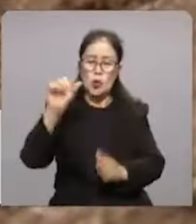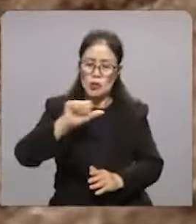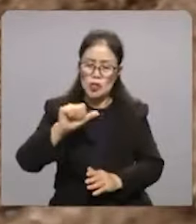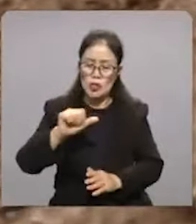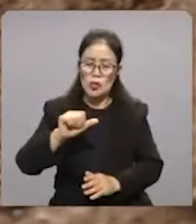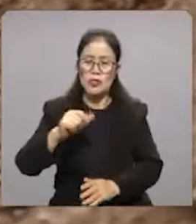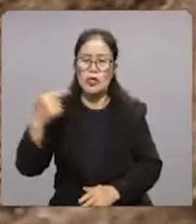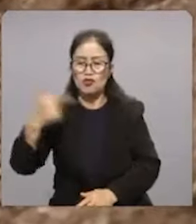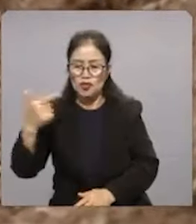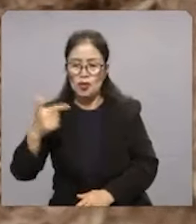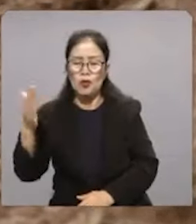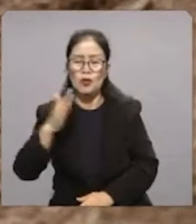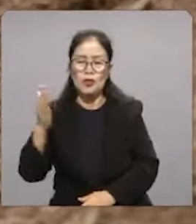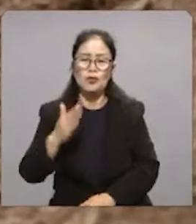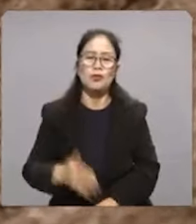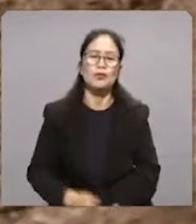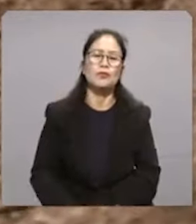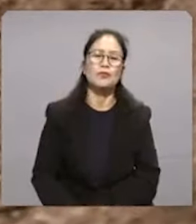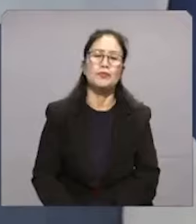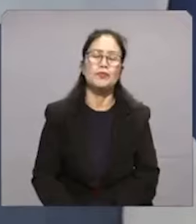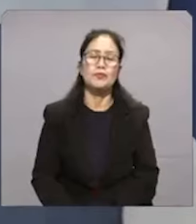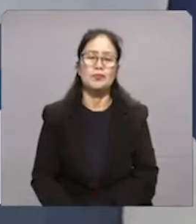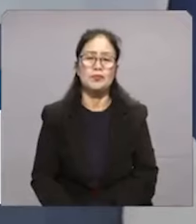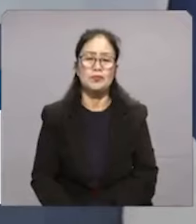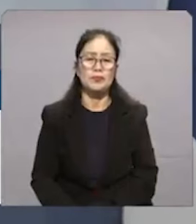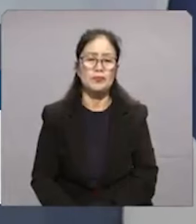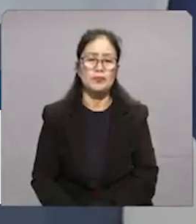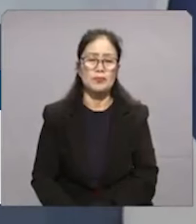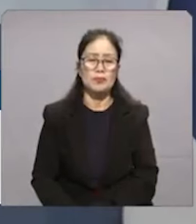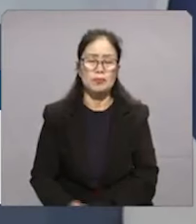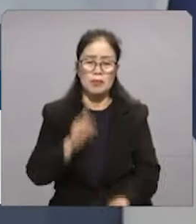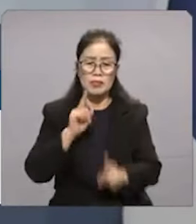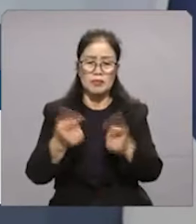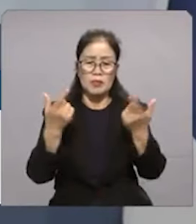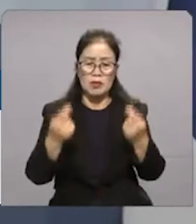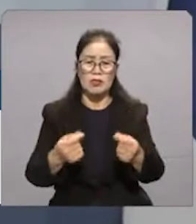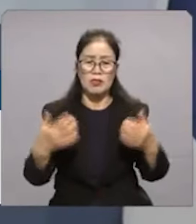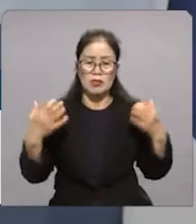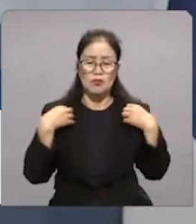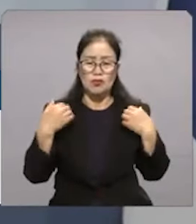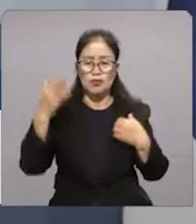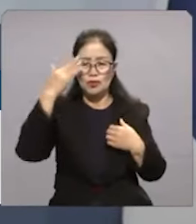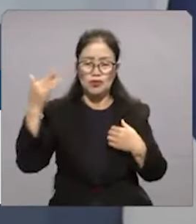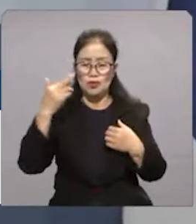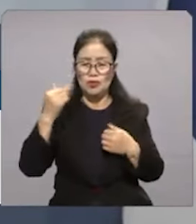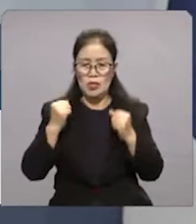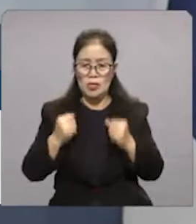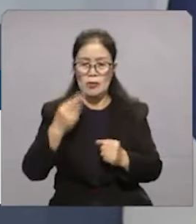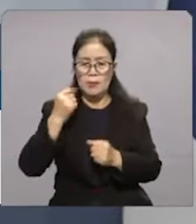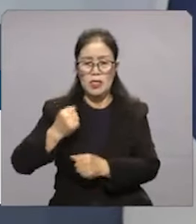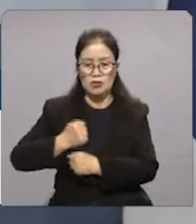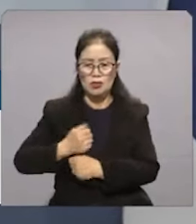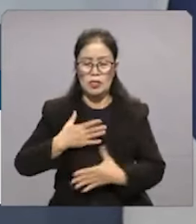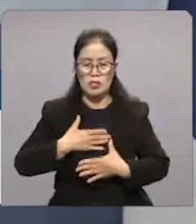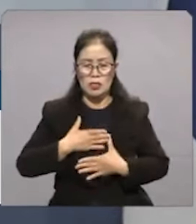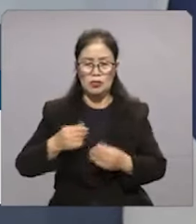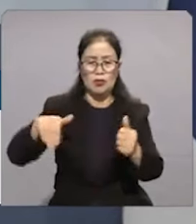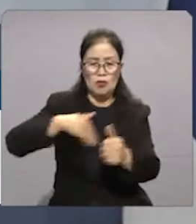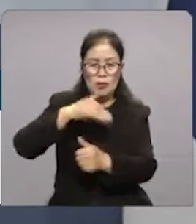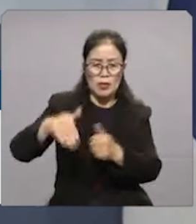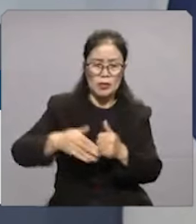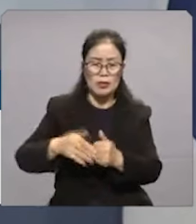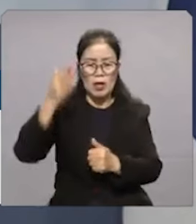1조 6천억 원 수준입니다. 누차 말씀드린 바와 같이 우리 정부는 주한미군의 안정적 주둔 여건 마련